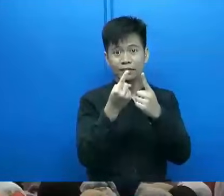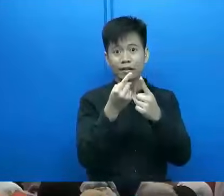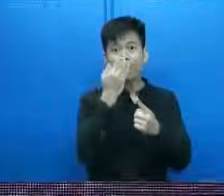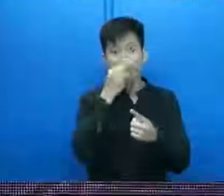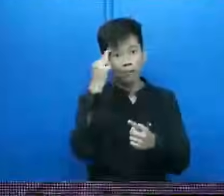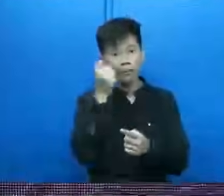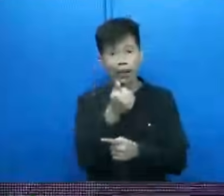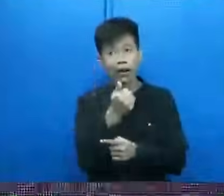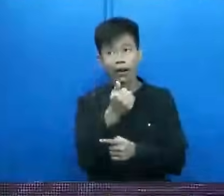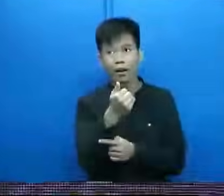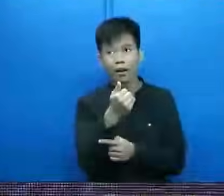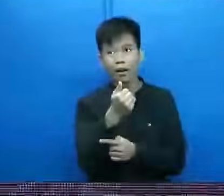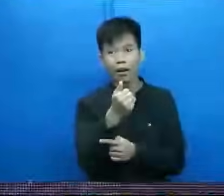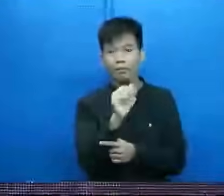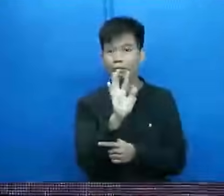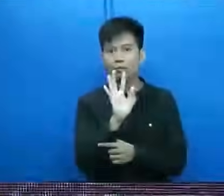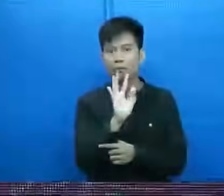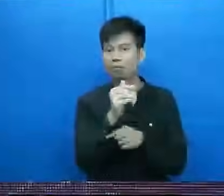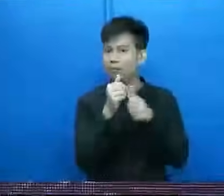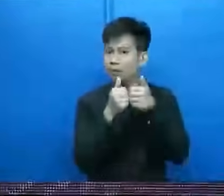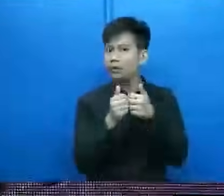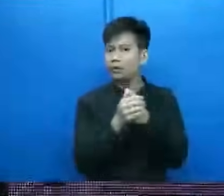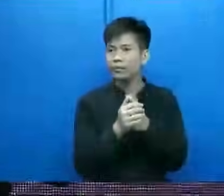Bisa berharap? Tidak. Baik.